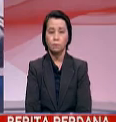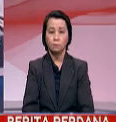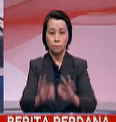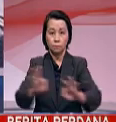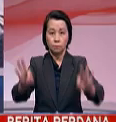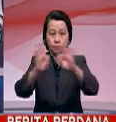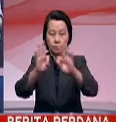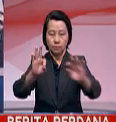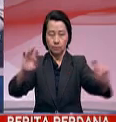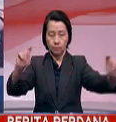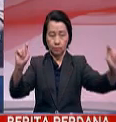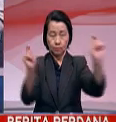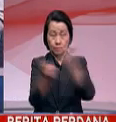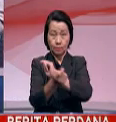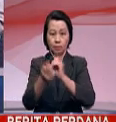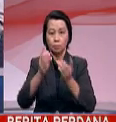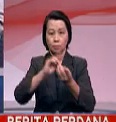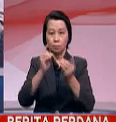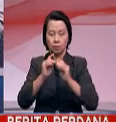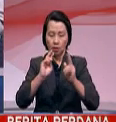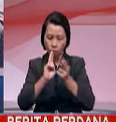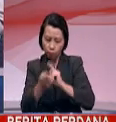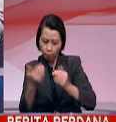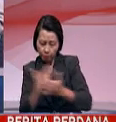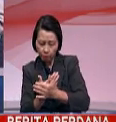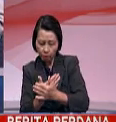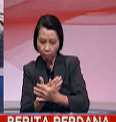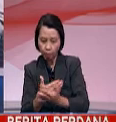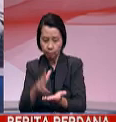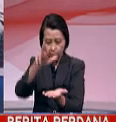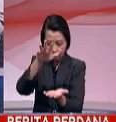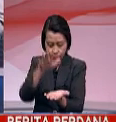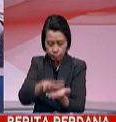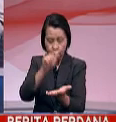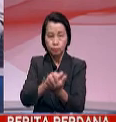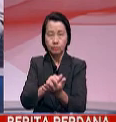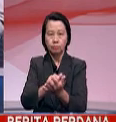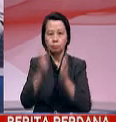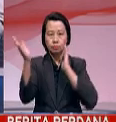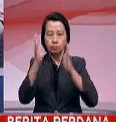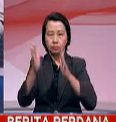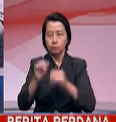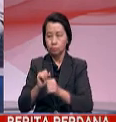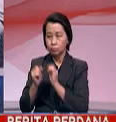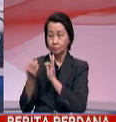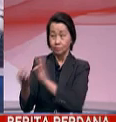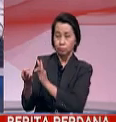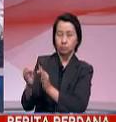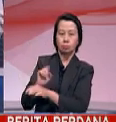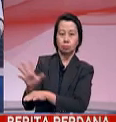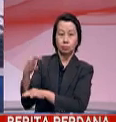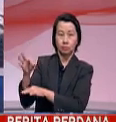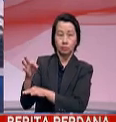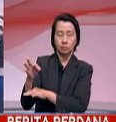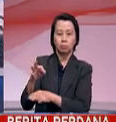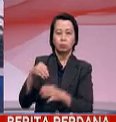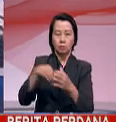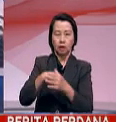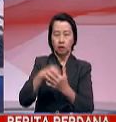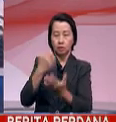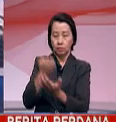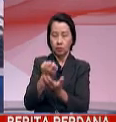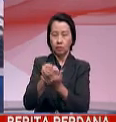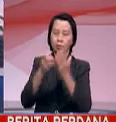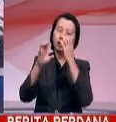Kepentingan transformasi digital, perubahan baharu yang diadaptasi sejak negara menghadapi pandemik COVID-19. Dalam situasi ekonomi